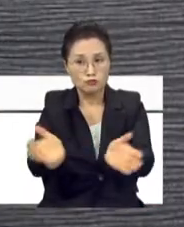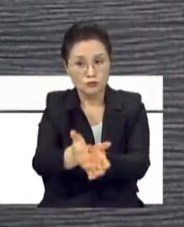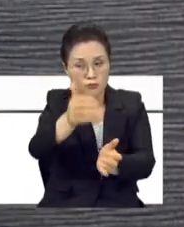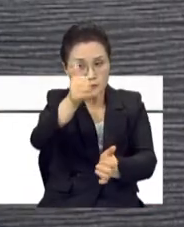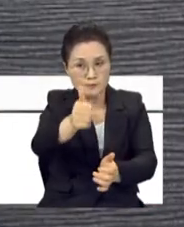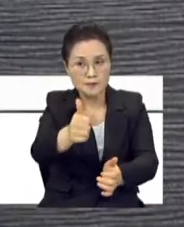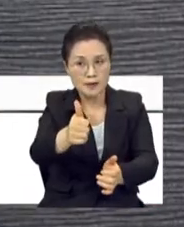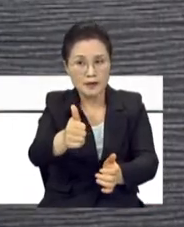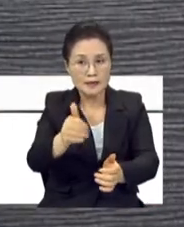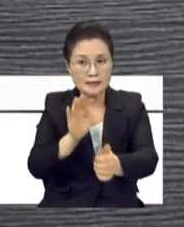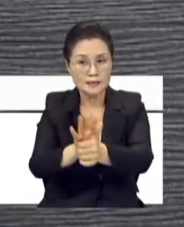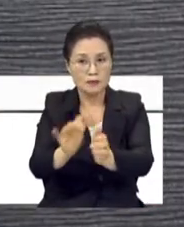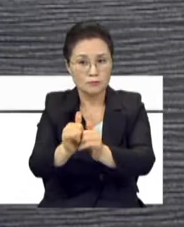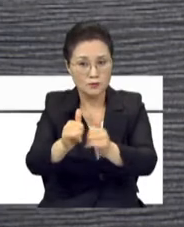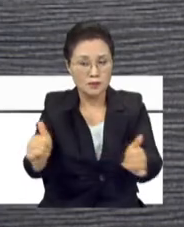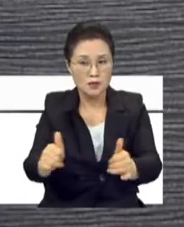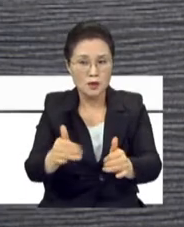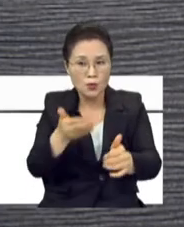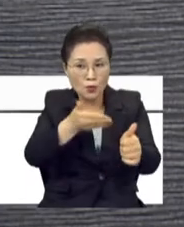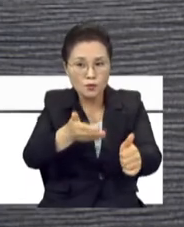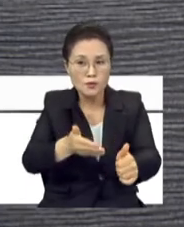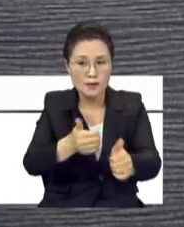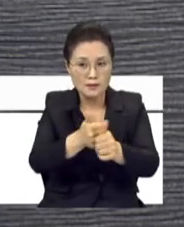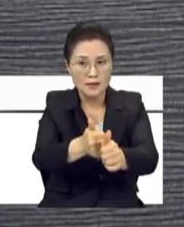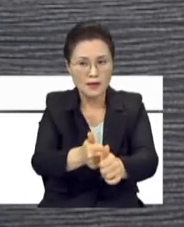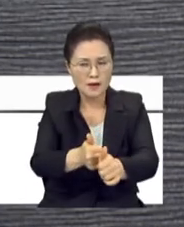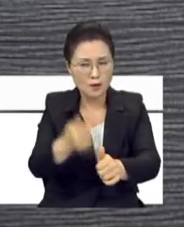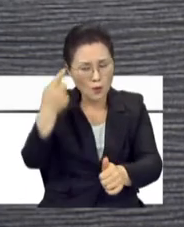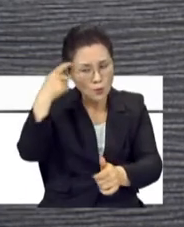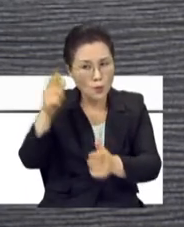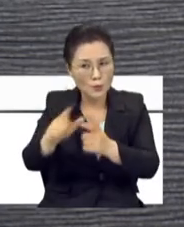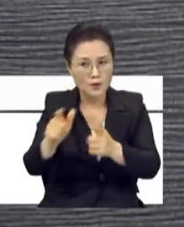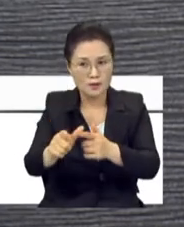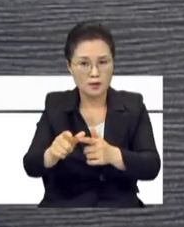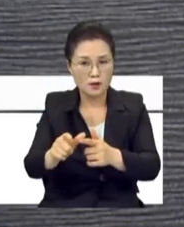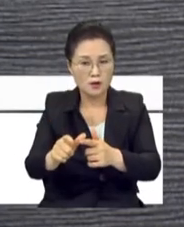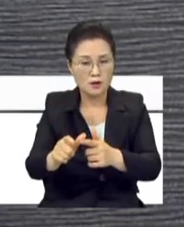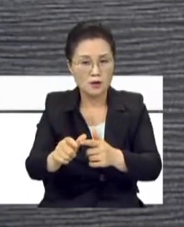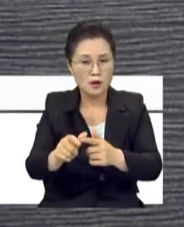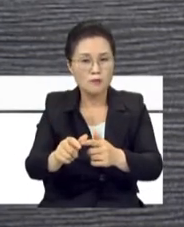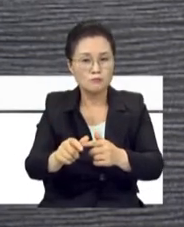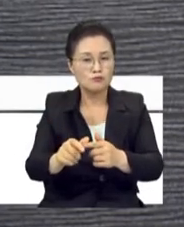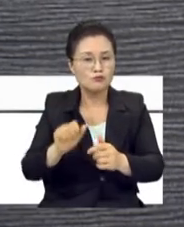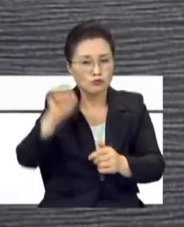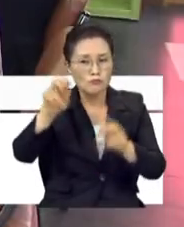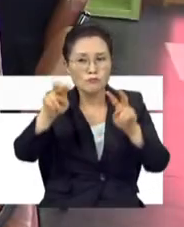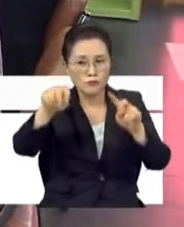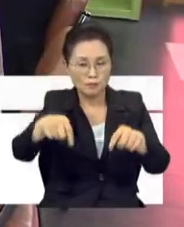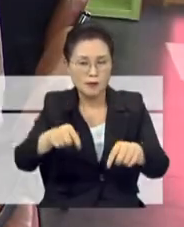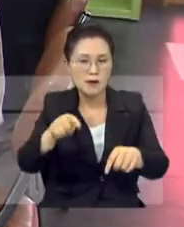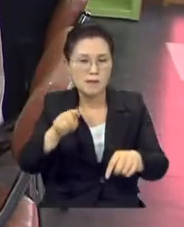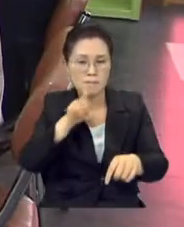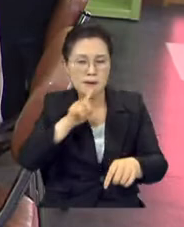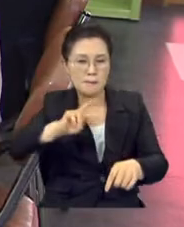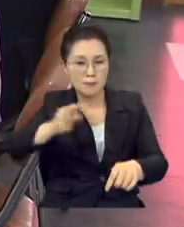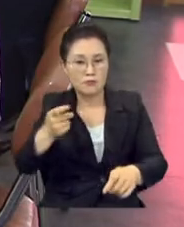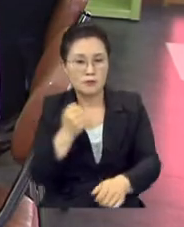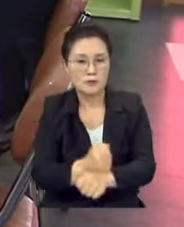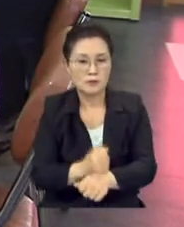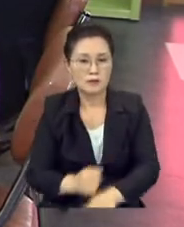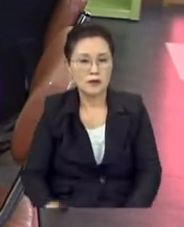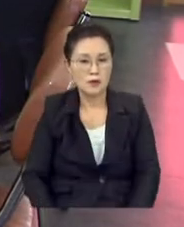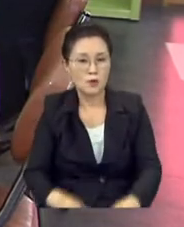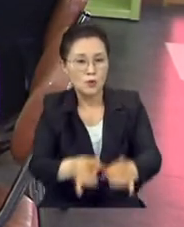당근 요청이 따라 장고 끝에 홀 출마를 범벅 하게 되었습니다 통영의 선